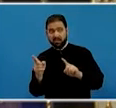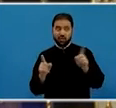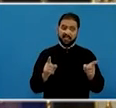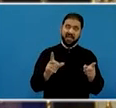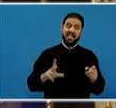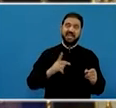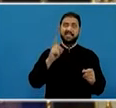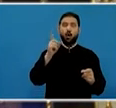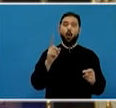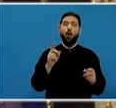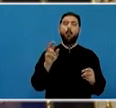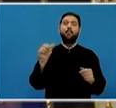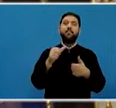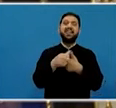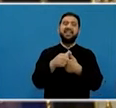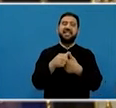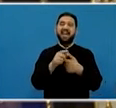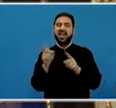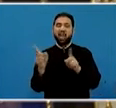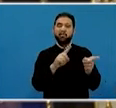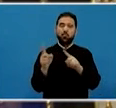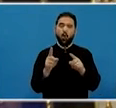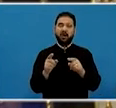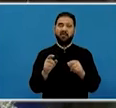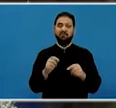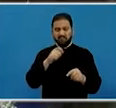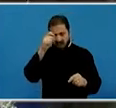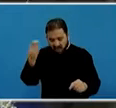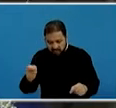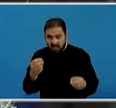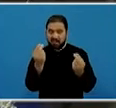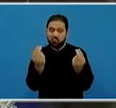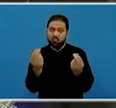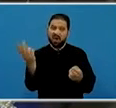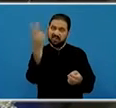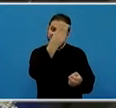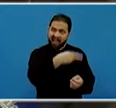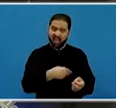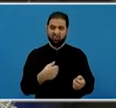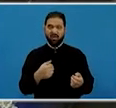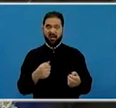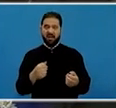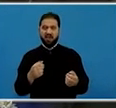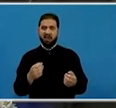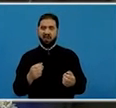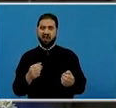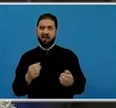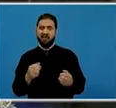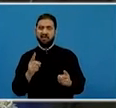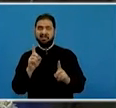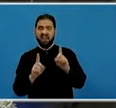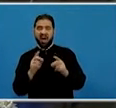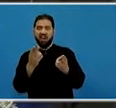reciprocă de dragoste, de respect, de prețuire, de bună înțelegere, în care dacă numai dintr-o singură